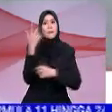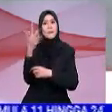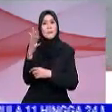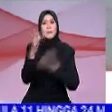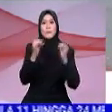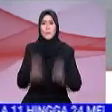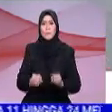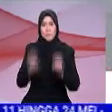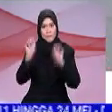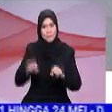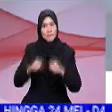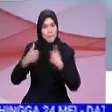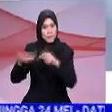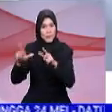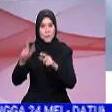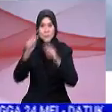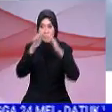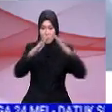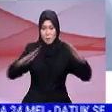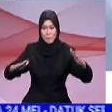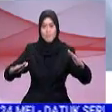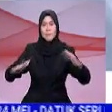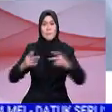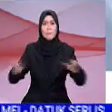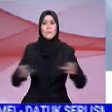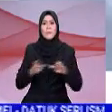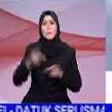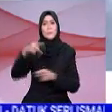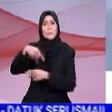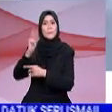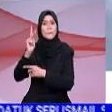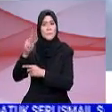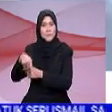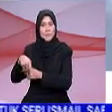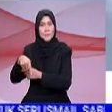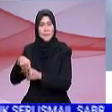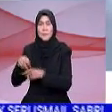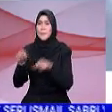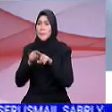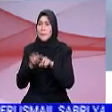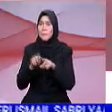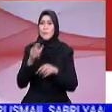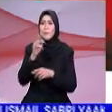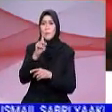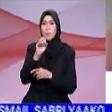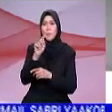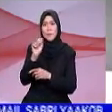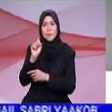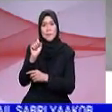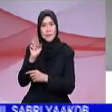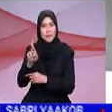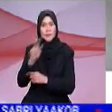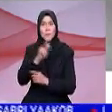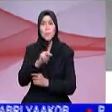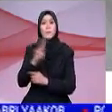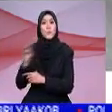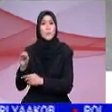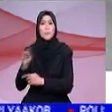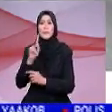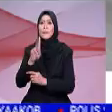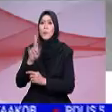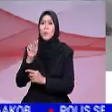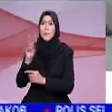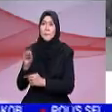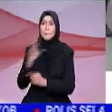15 individu dibenarkan untuk setiap rumah di kawasan Perintah Kawalan Pergerakan PKP seperti di Kota Star, Kuala Muda, Kulim,